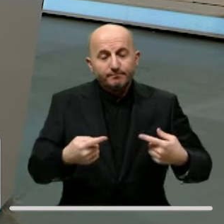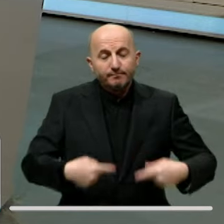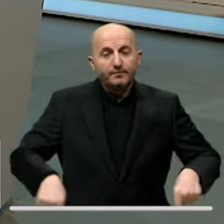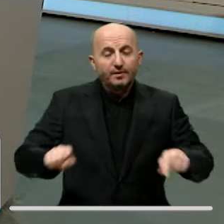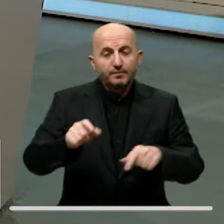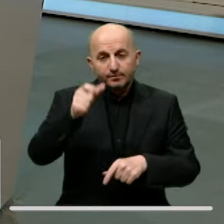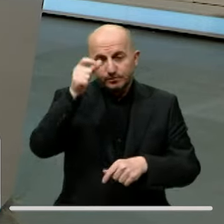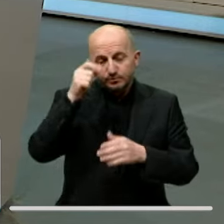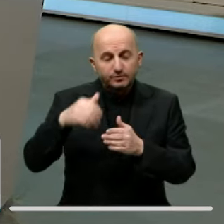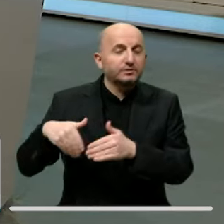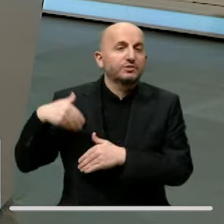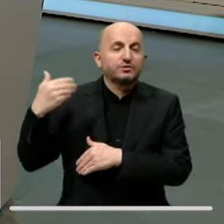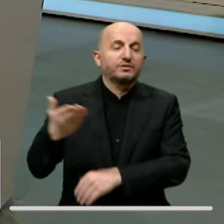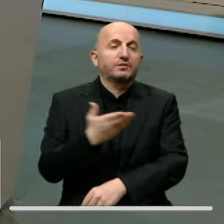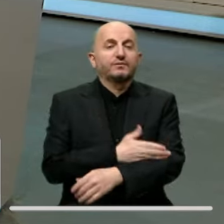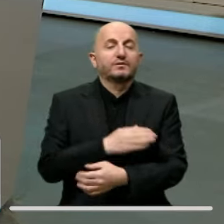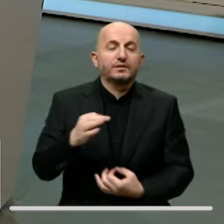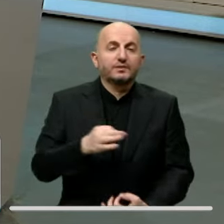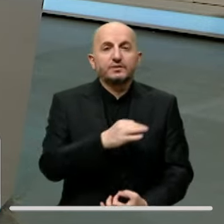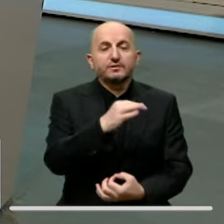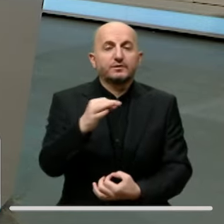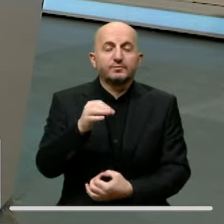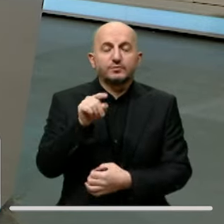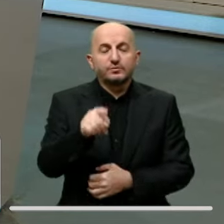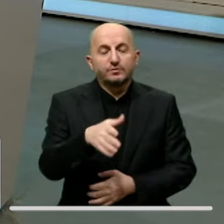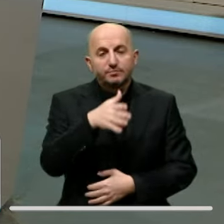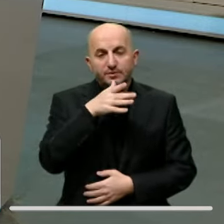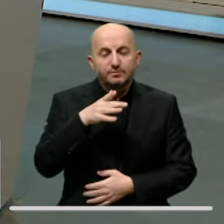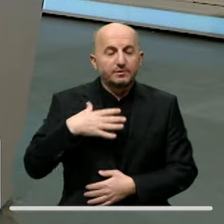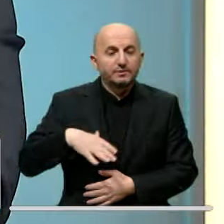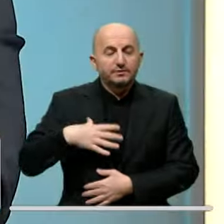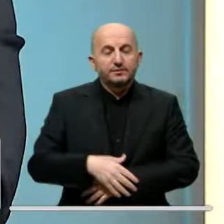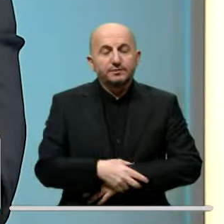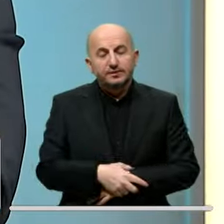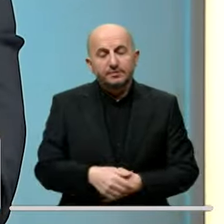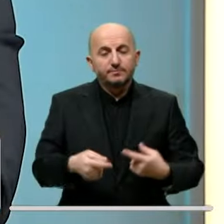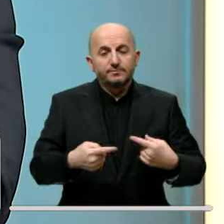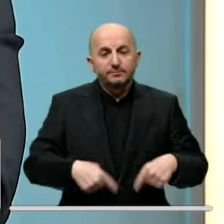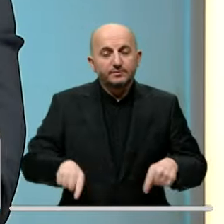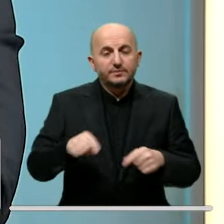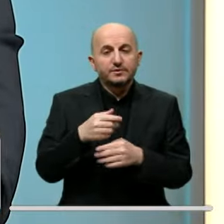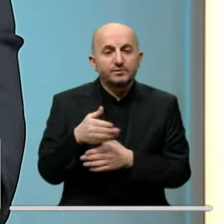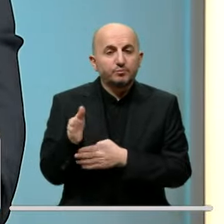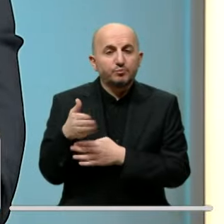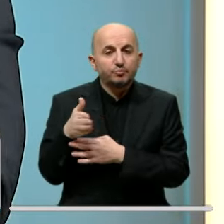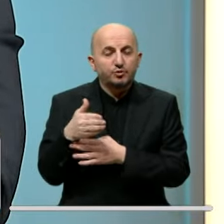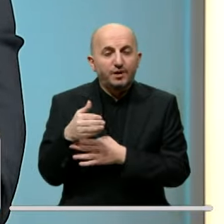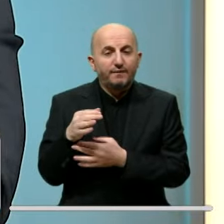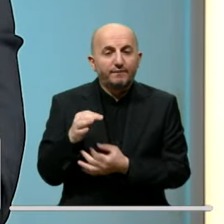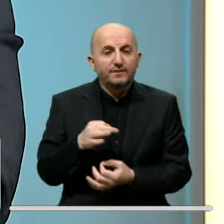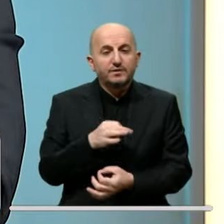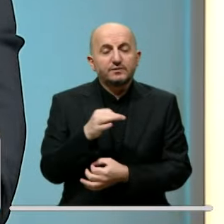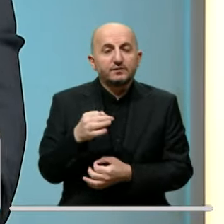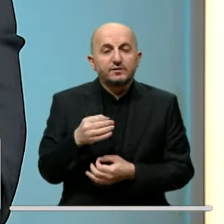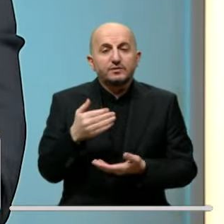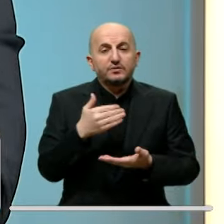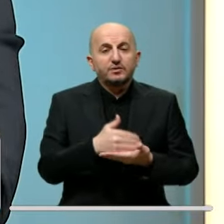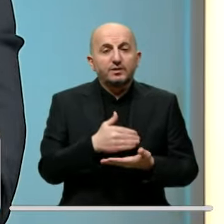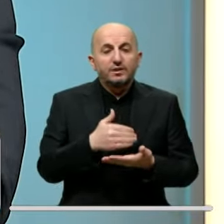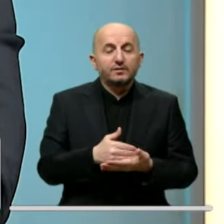yurt dışındaki vatandaşlarımızın şunu bilmelerini isterim. Bizim müşavirliklerimizde cenaze fonları var.